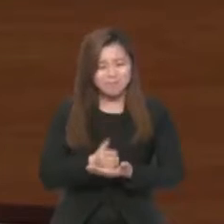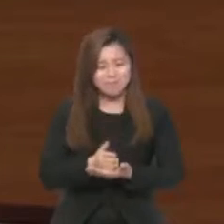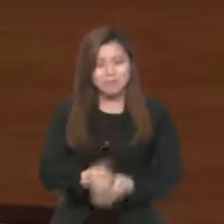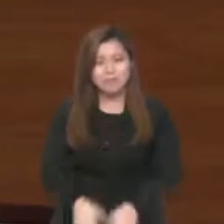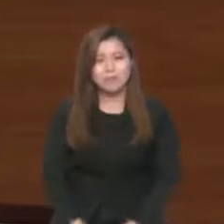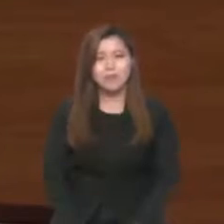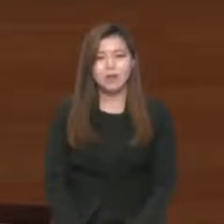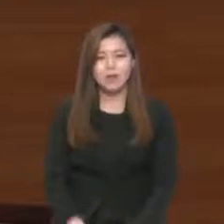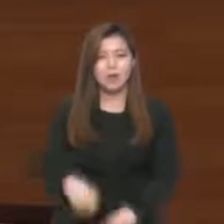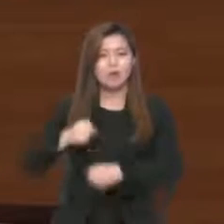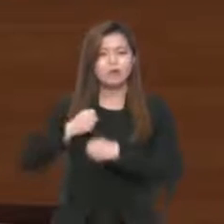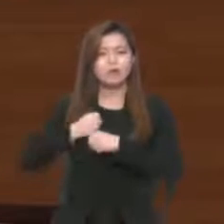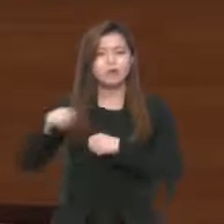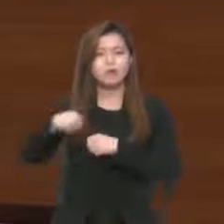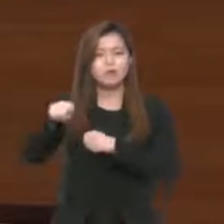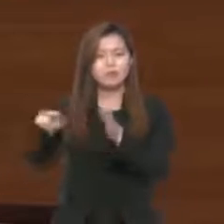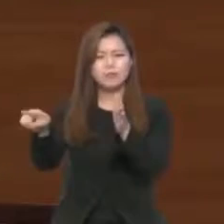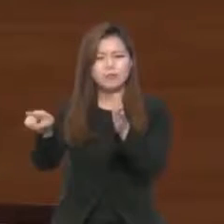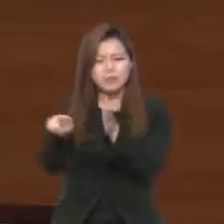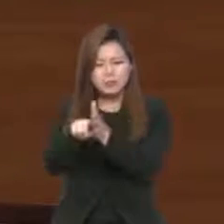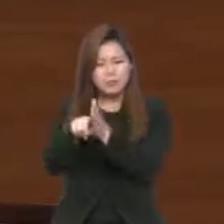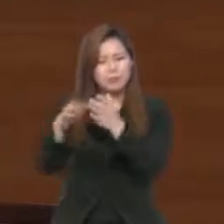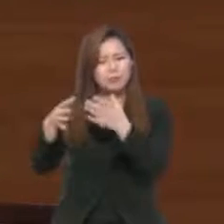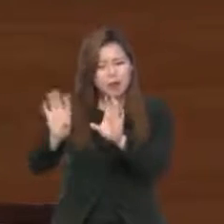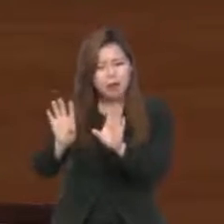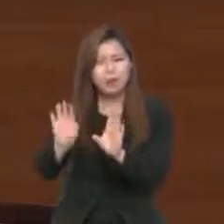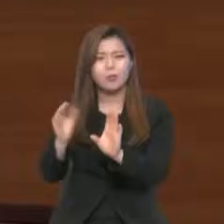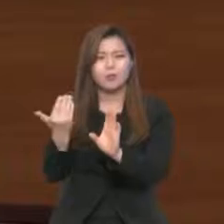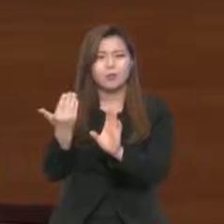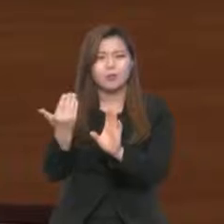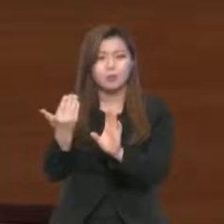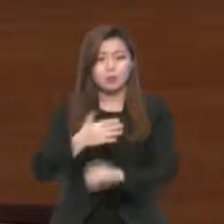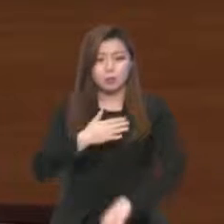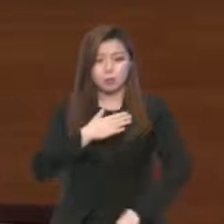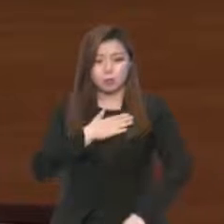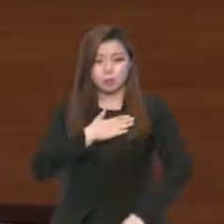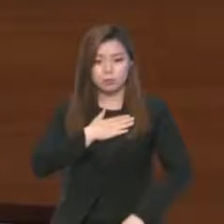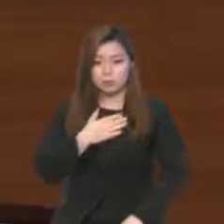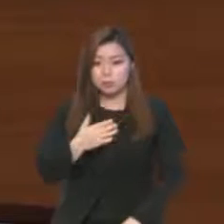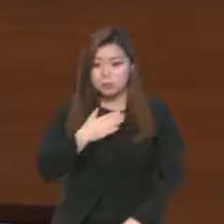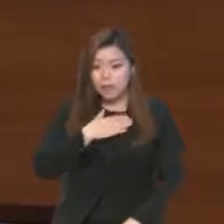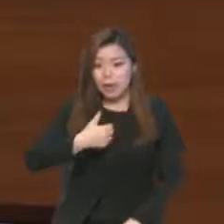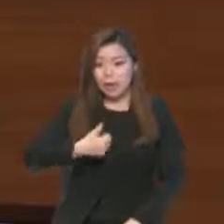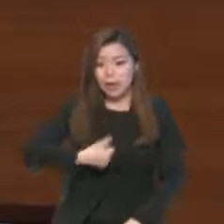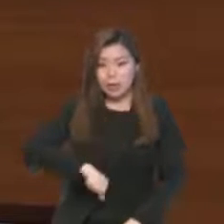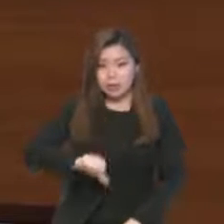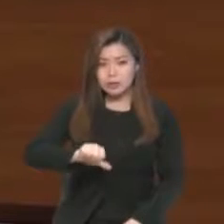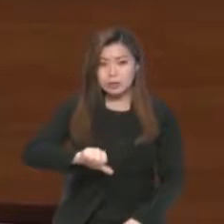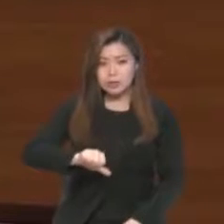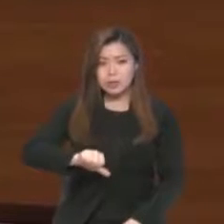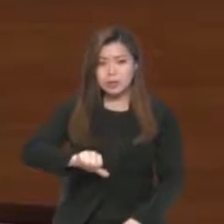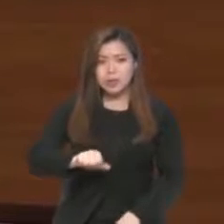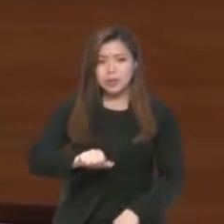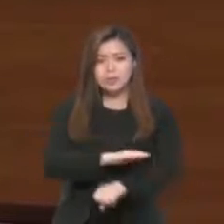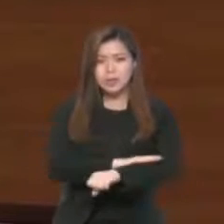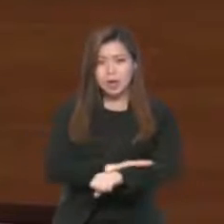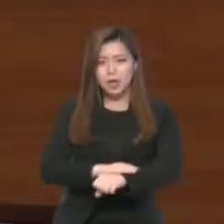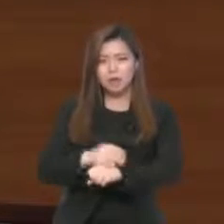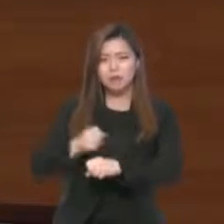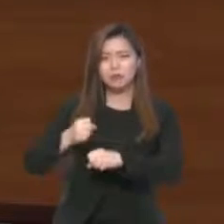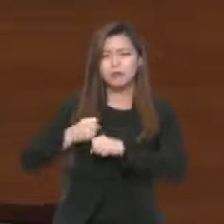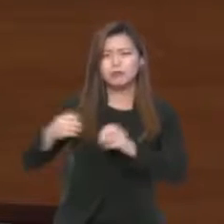대한 신뢰가 깨지는 것이고요. 저는 제 아들을 훌륭하게 군 복무를 마치게 해준 군 당국에 대단히